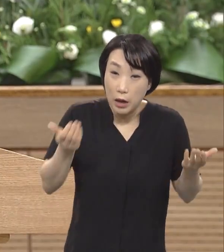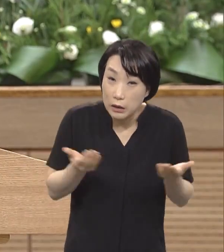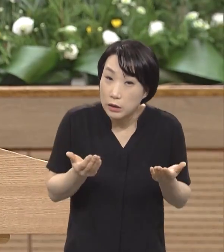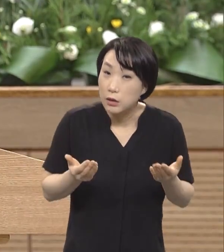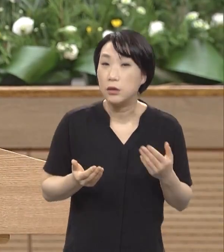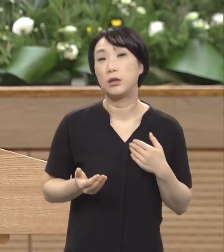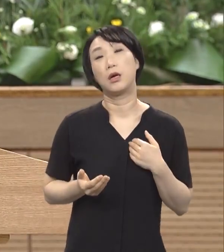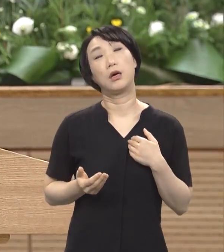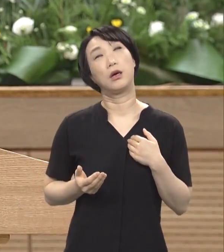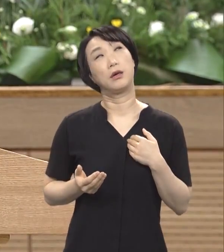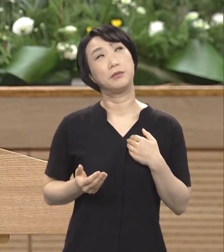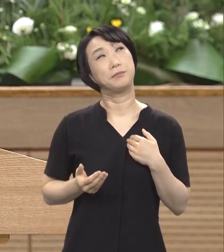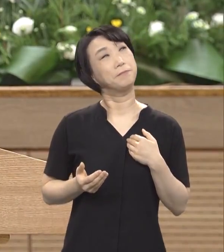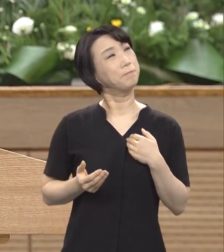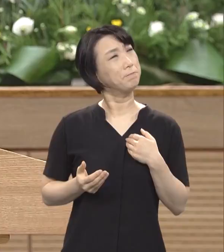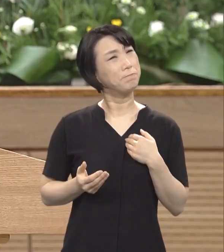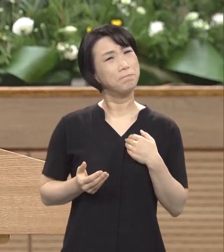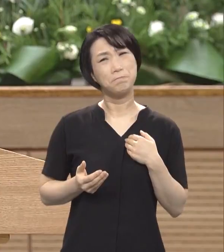한다면